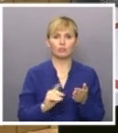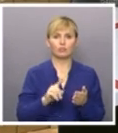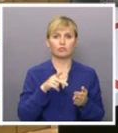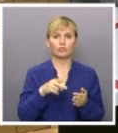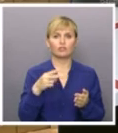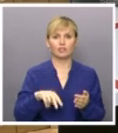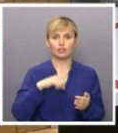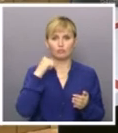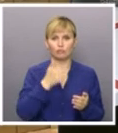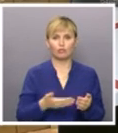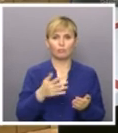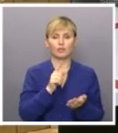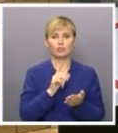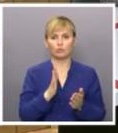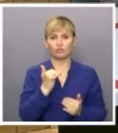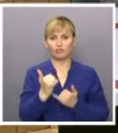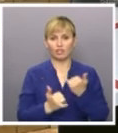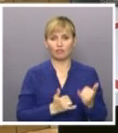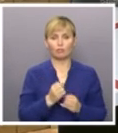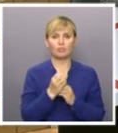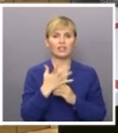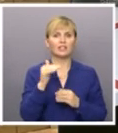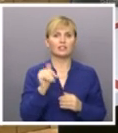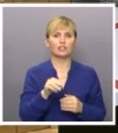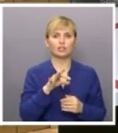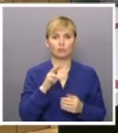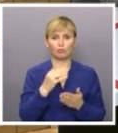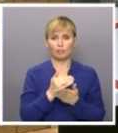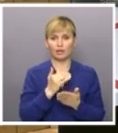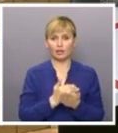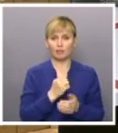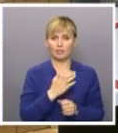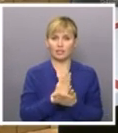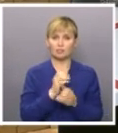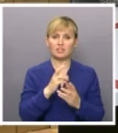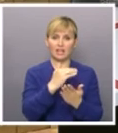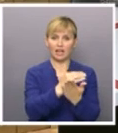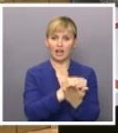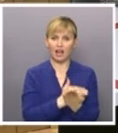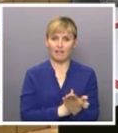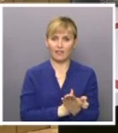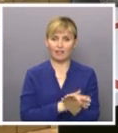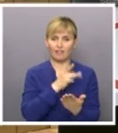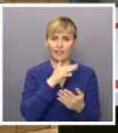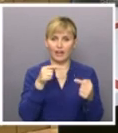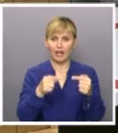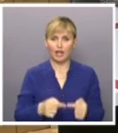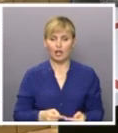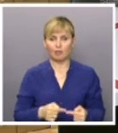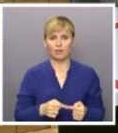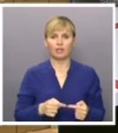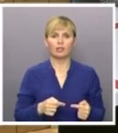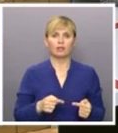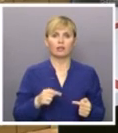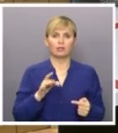году мы будем выращивать 15 тысяч тонн. В программе проводится график наращивания производства рыбы.